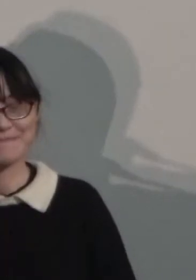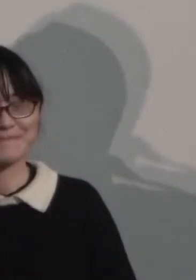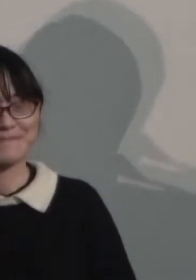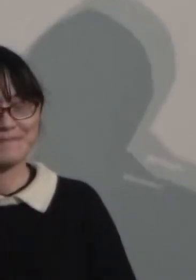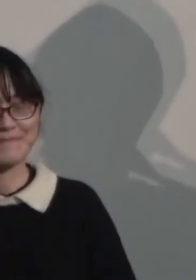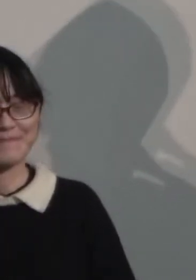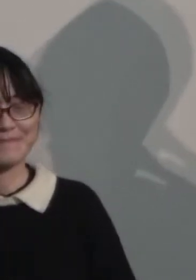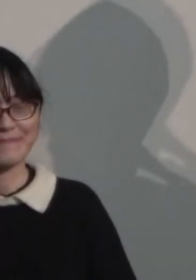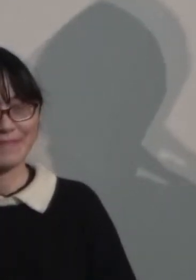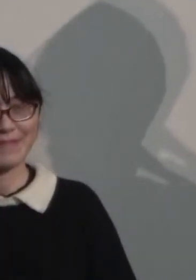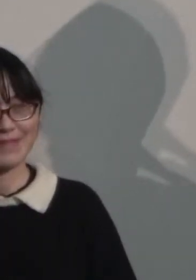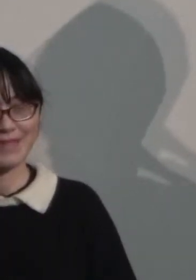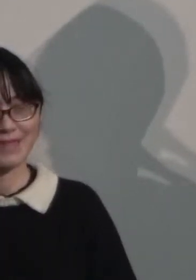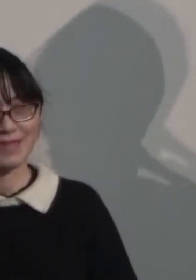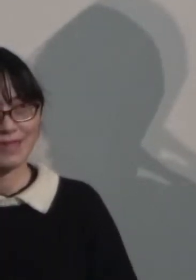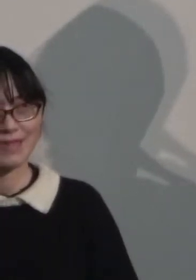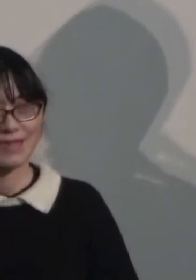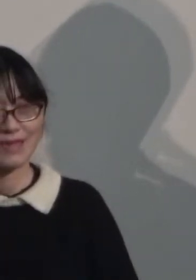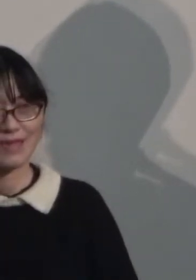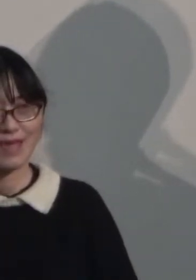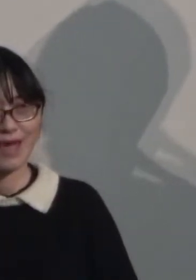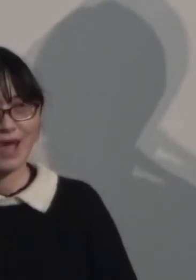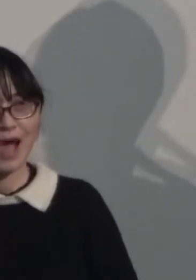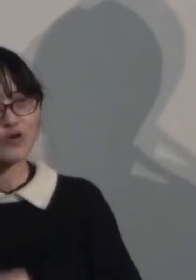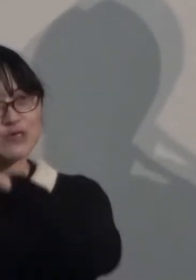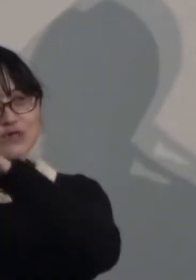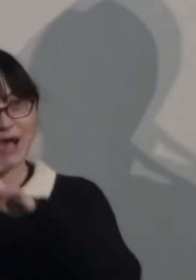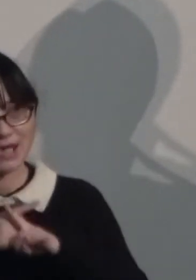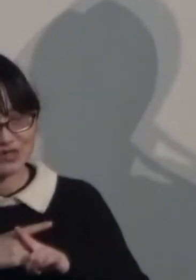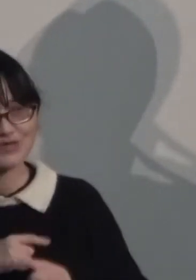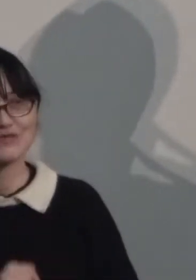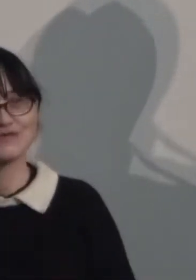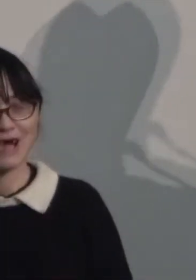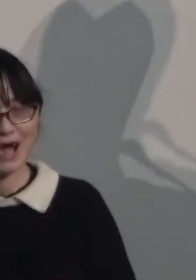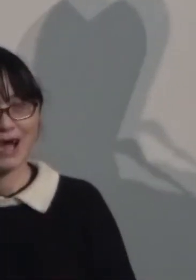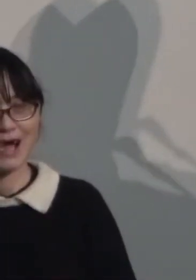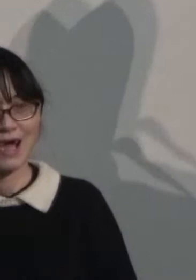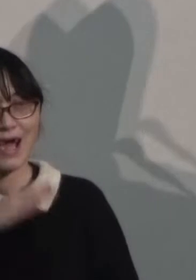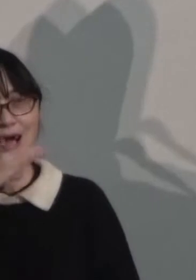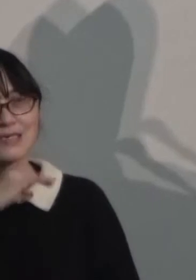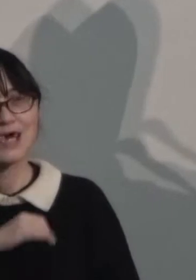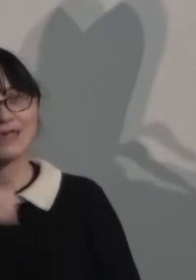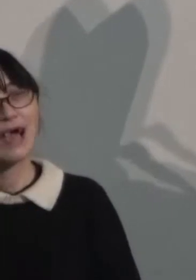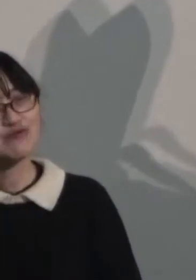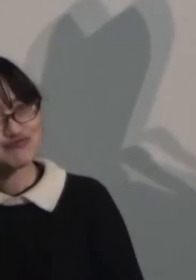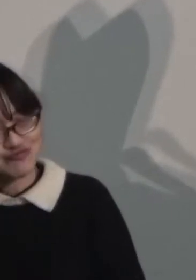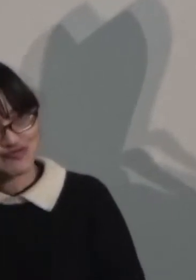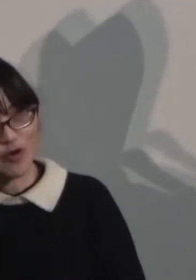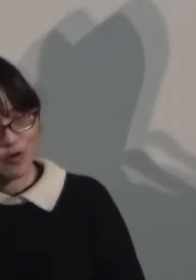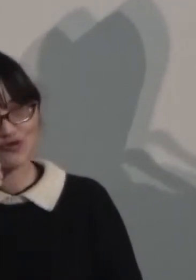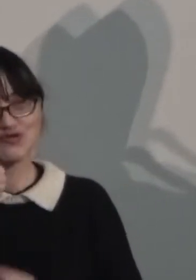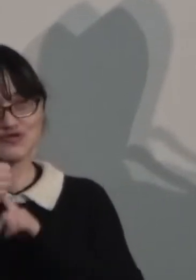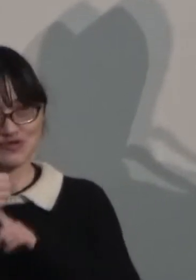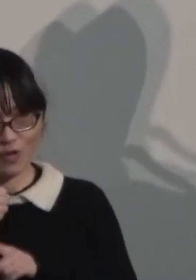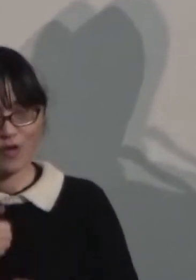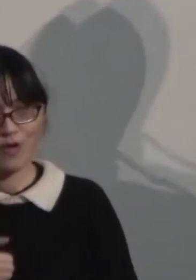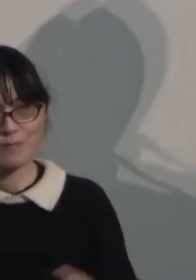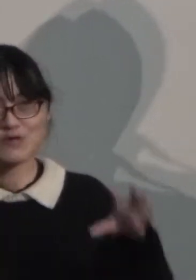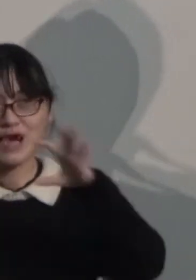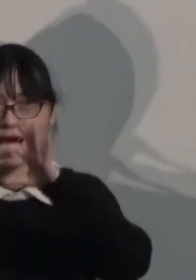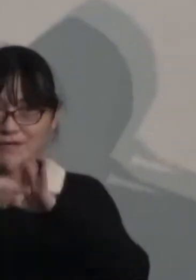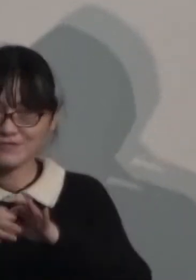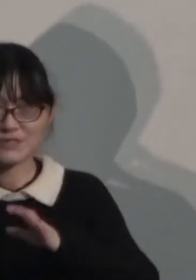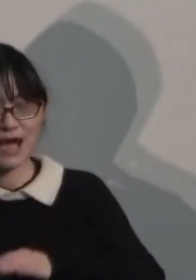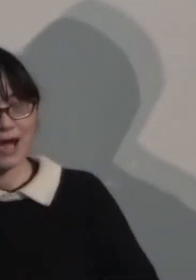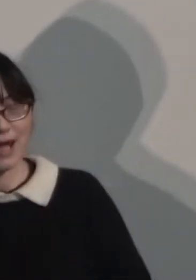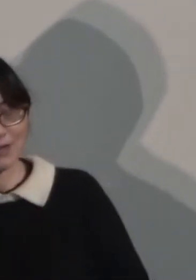どちらかといえばクリスマスはサンタクロースと結びつけられて考